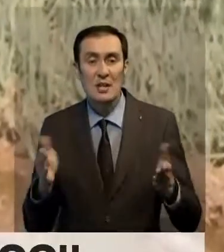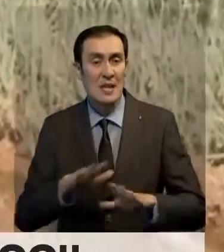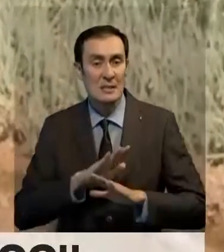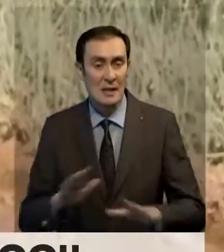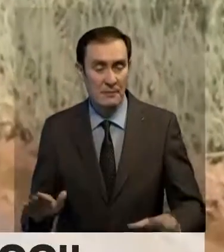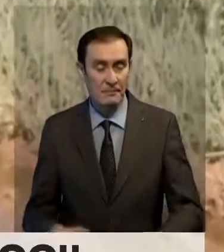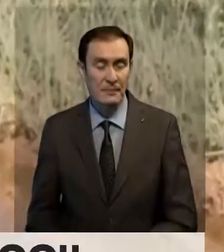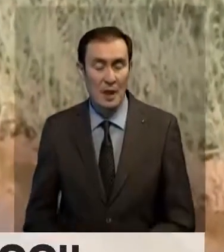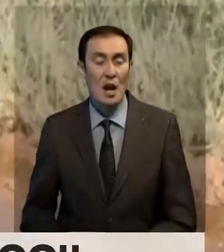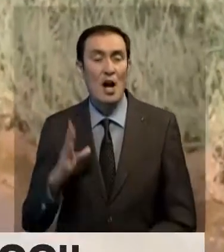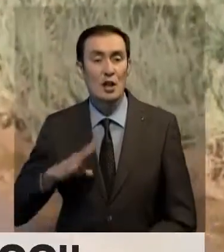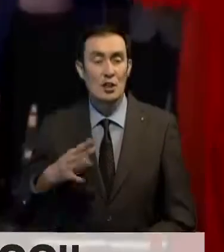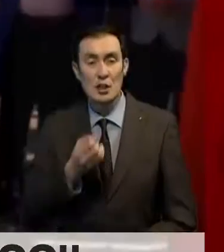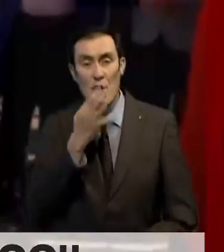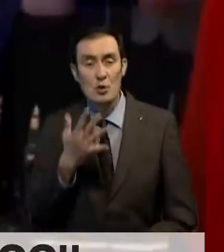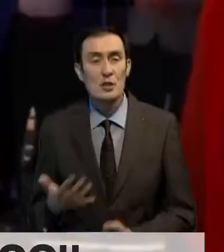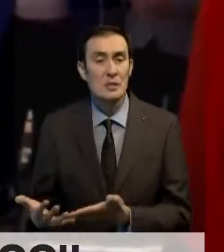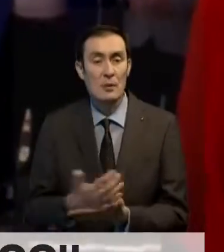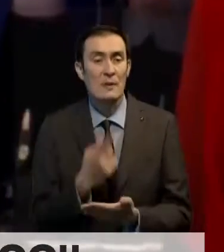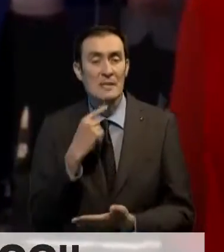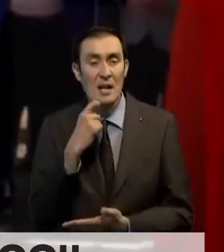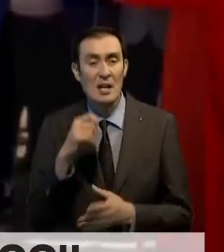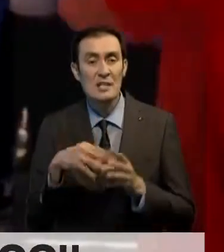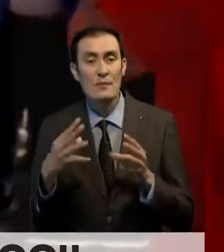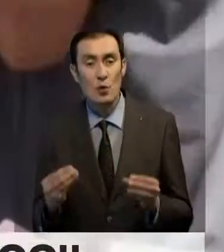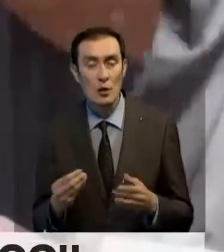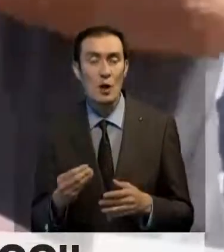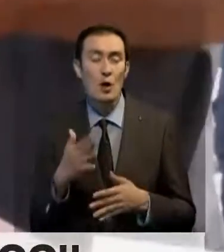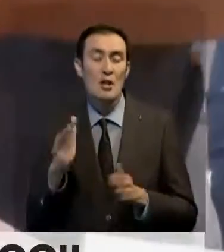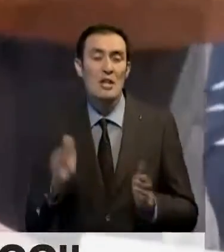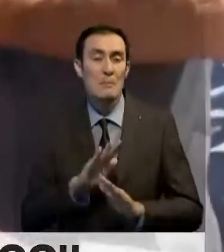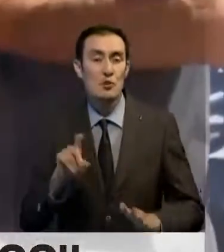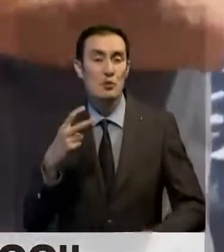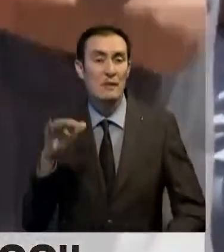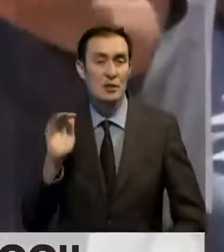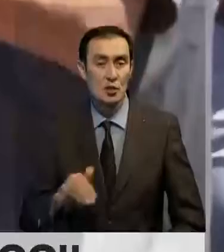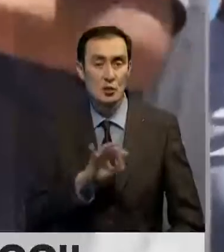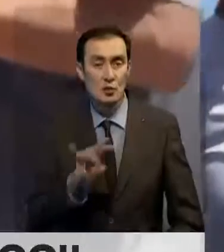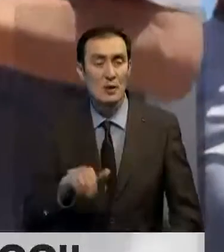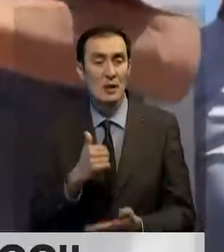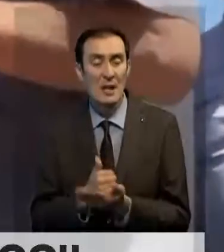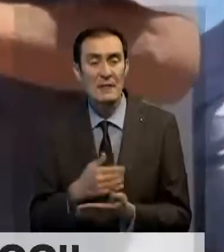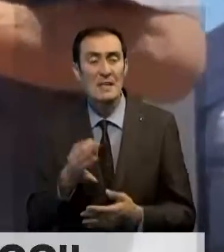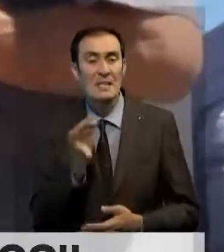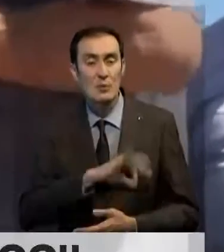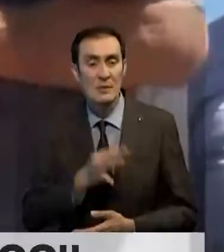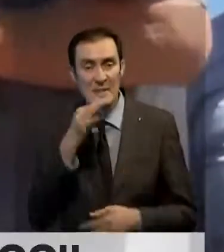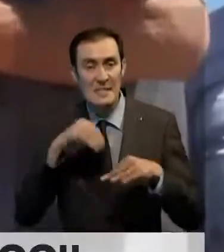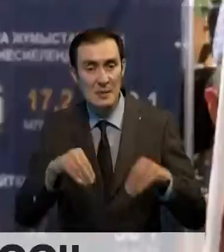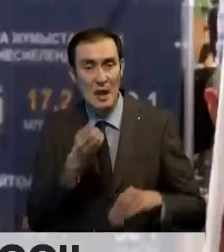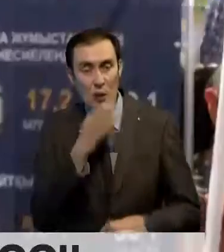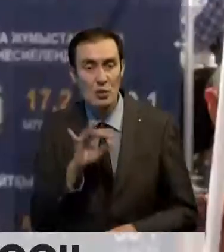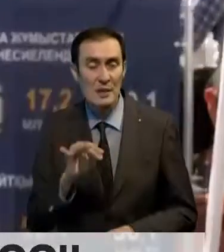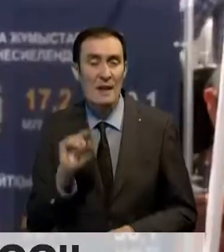Аграрии региона ожидают хороший урожай сахарной свеклы, не менее 120 тысяч тонн. Важно обновлять семена, использовать влагосберегающие